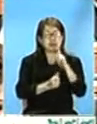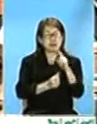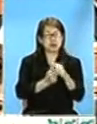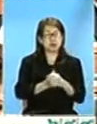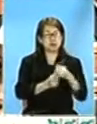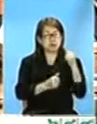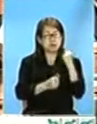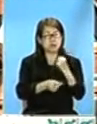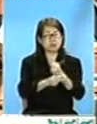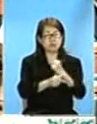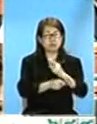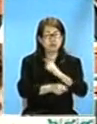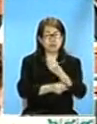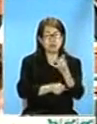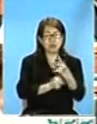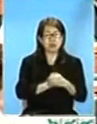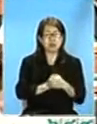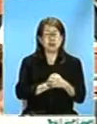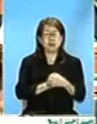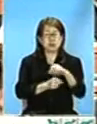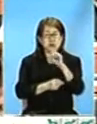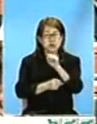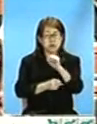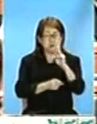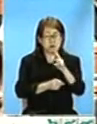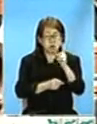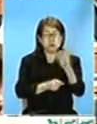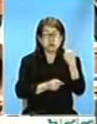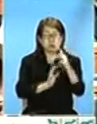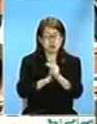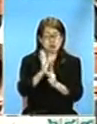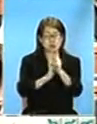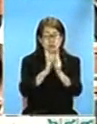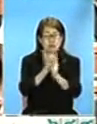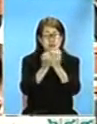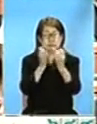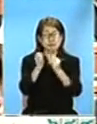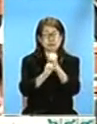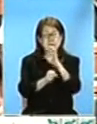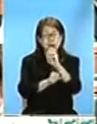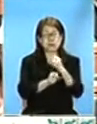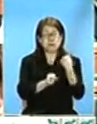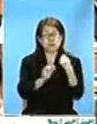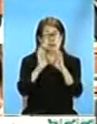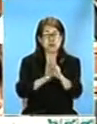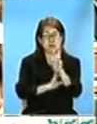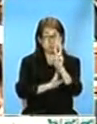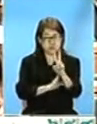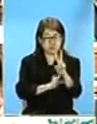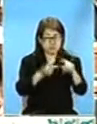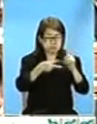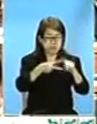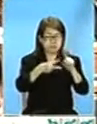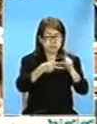ให้มีสมาชิกจากสองที่มาก็คือสมาชิกสรรหาและสมาชิกที่มาจากการเลือกตั้งผมต้องขออนุญ